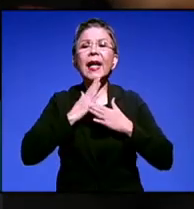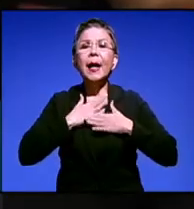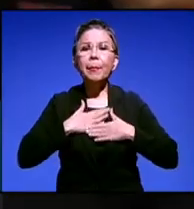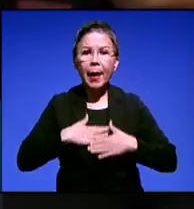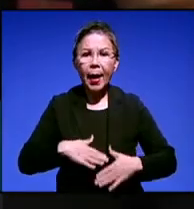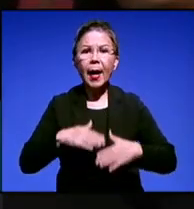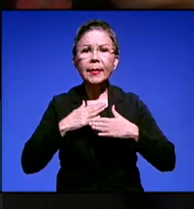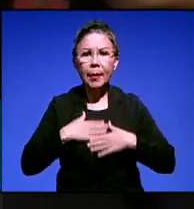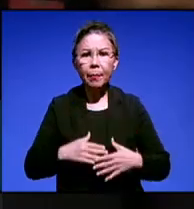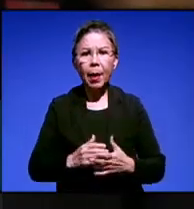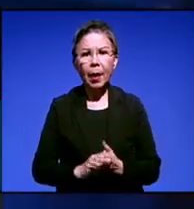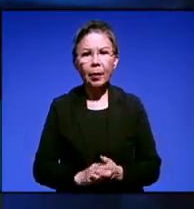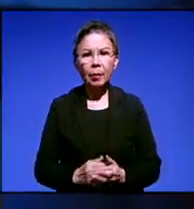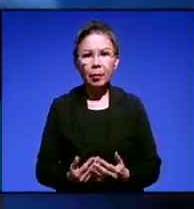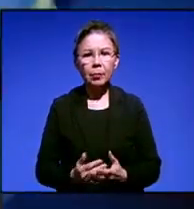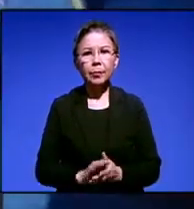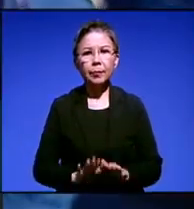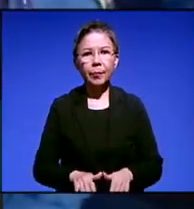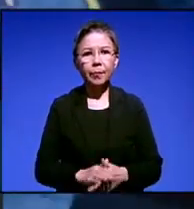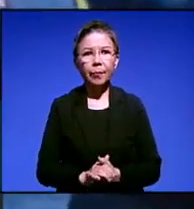terbaik untuk warga Sika.